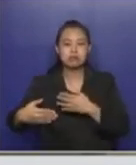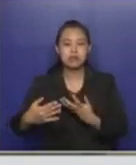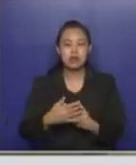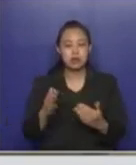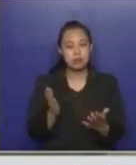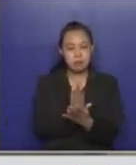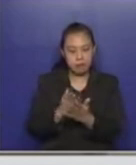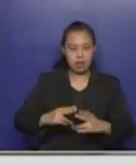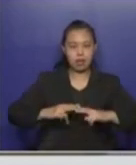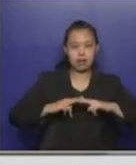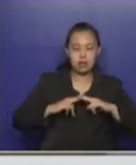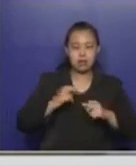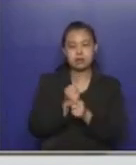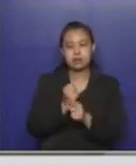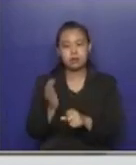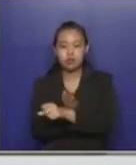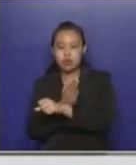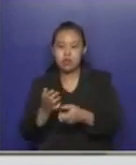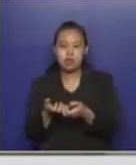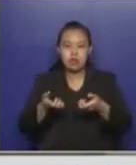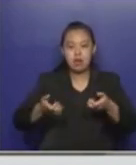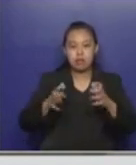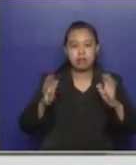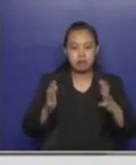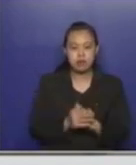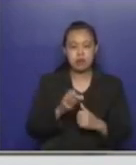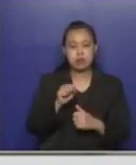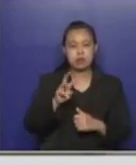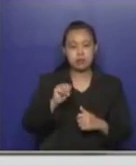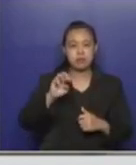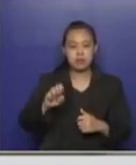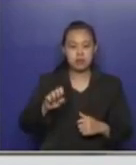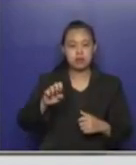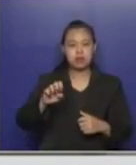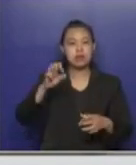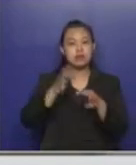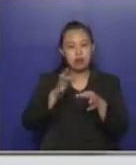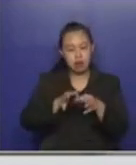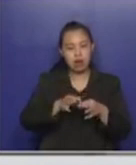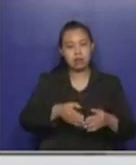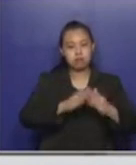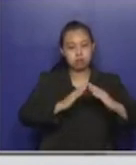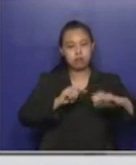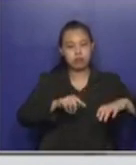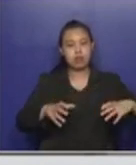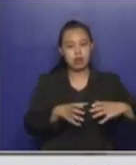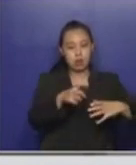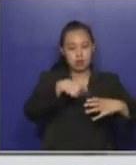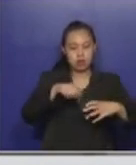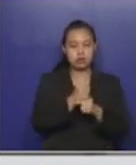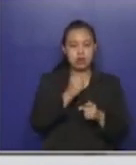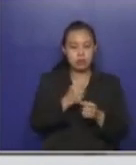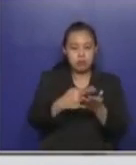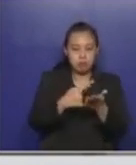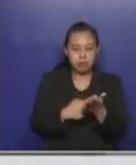กเงินส่วนตัวกับเงินที่ทำธุรกิจนะคะดิฉันก็เห็นว่า SME Bank ควรจะตั้งหน่วยงานขึ้นมาเพื่อทำหน้าที่ให้คำปรึกษา